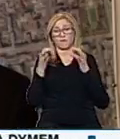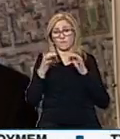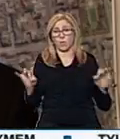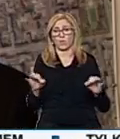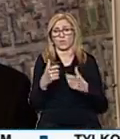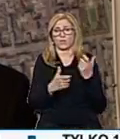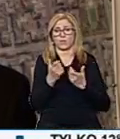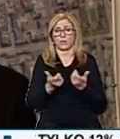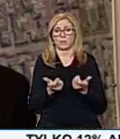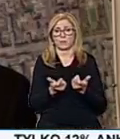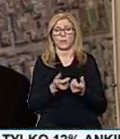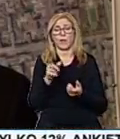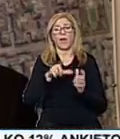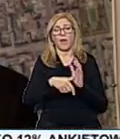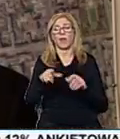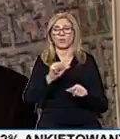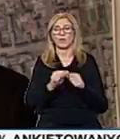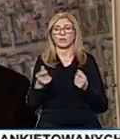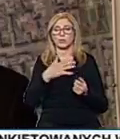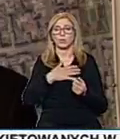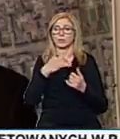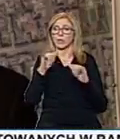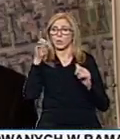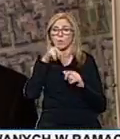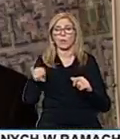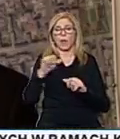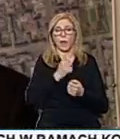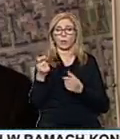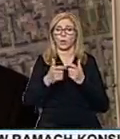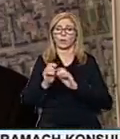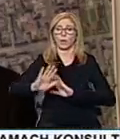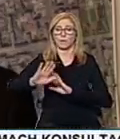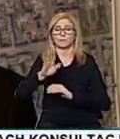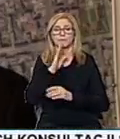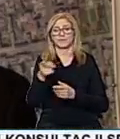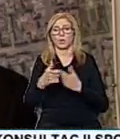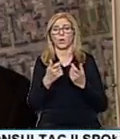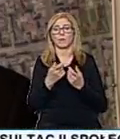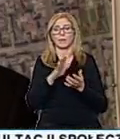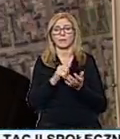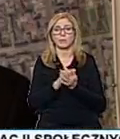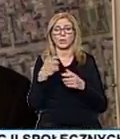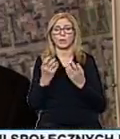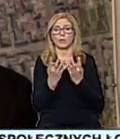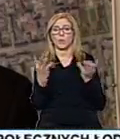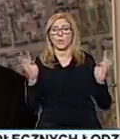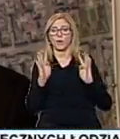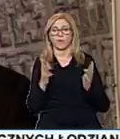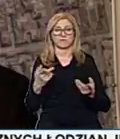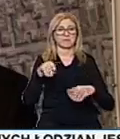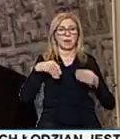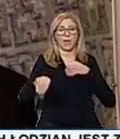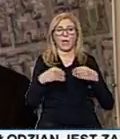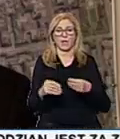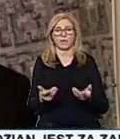dopuszczane. Natomiast jest pewien interes publiczny, który też należy chronić, czyli pewnego rodzaju ogrodzenia jakieś